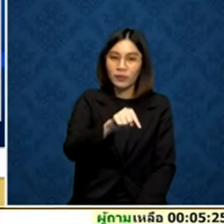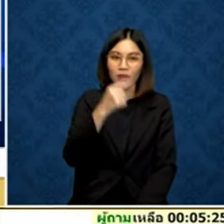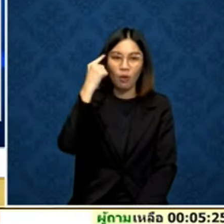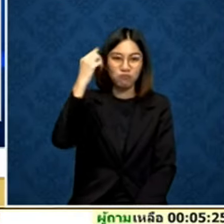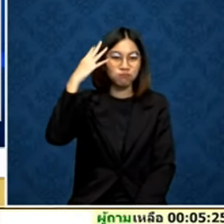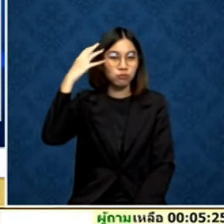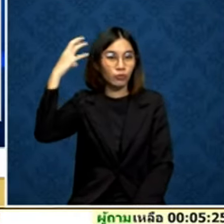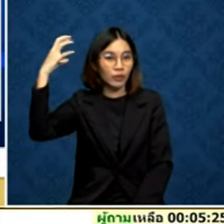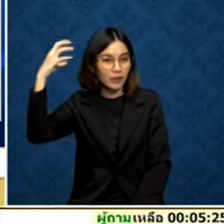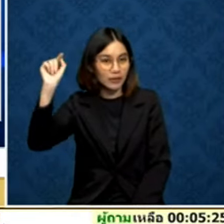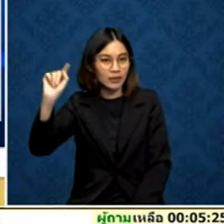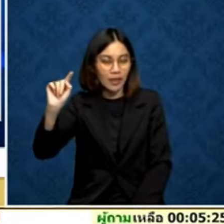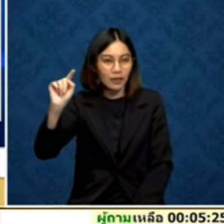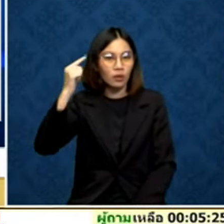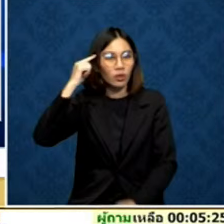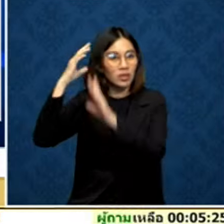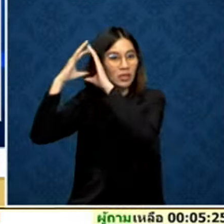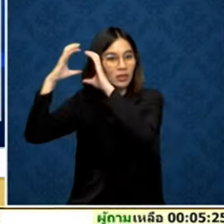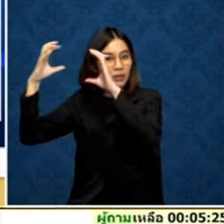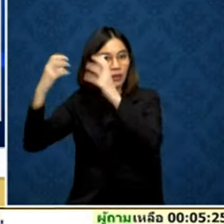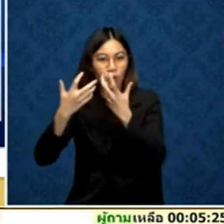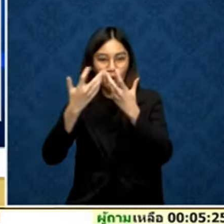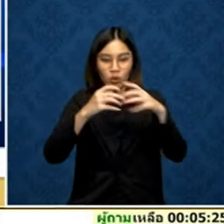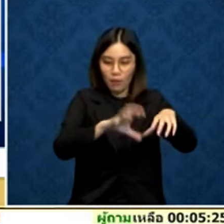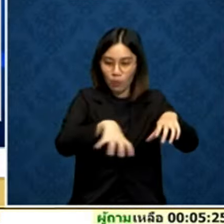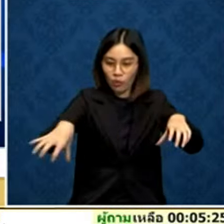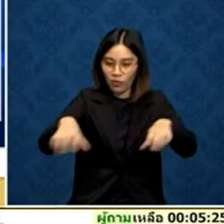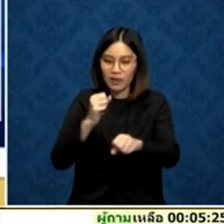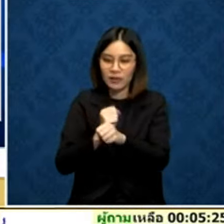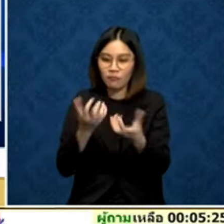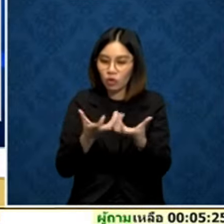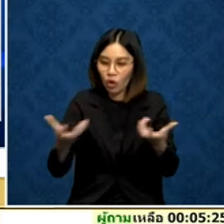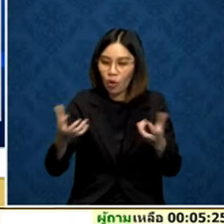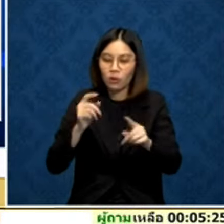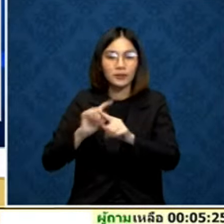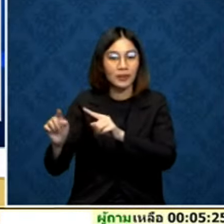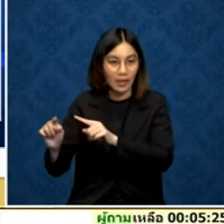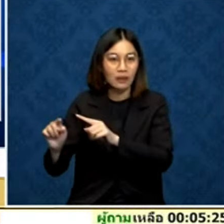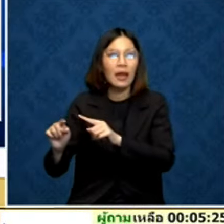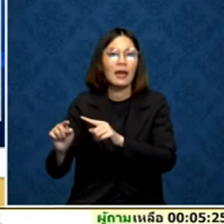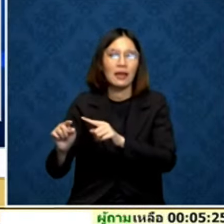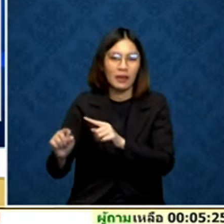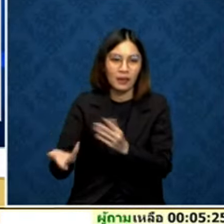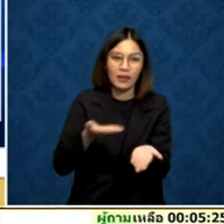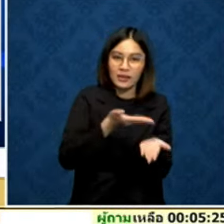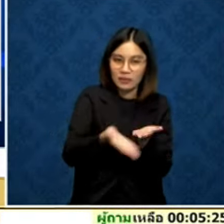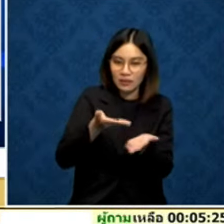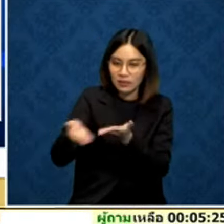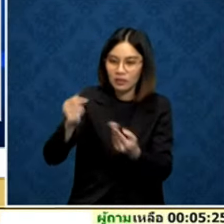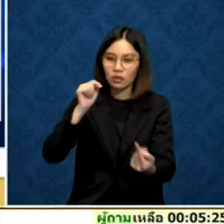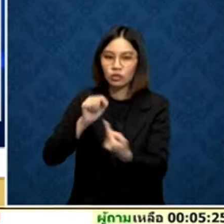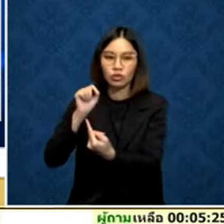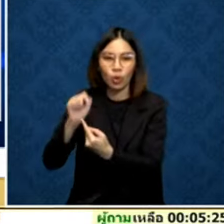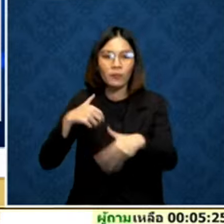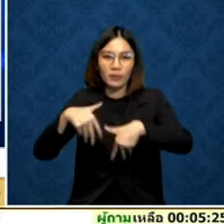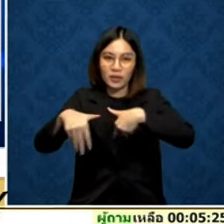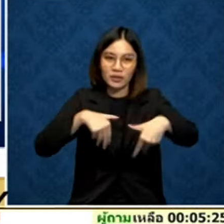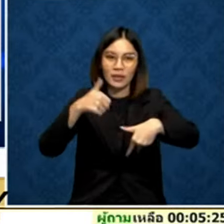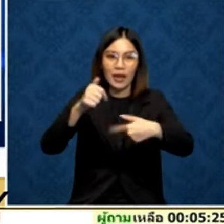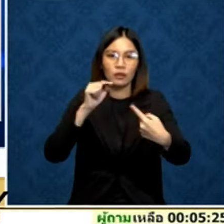การดูแล้วกันว่าโรงงานเหล่านี้จะมีการผลิตสินค้ามารองรับการซื้อของพี่น้องประชาชนที่จะมีเงินเข้าไปในระ